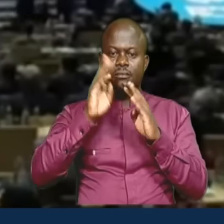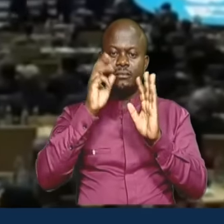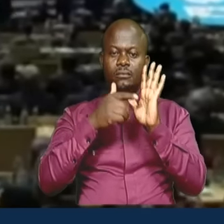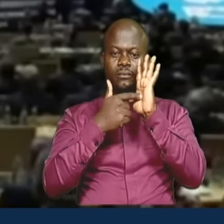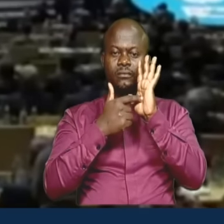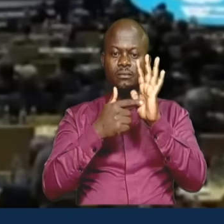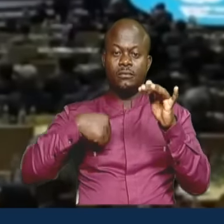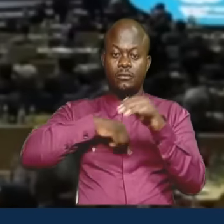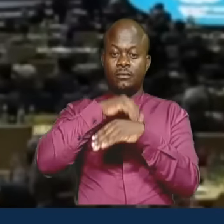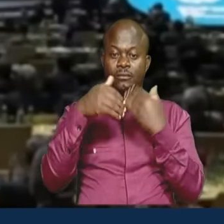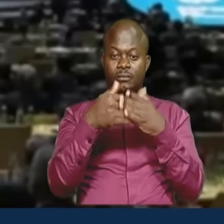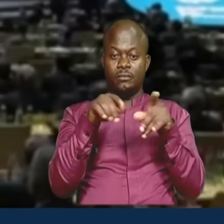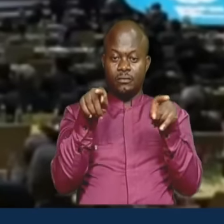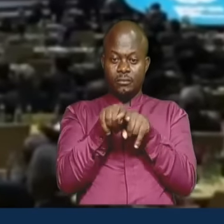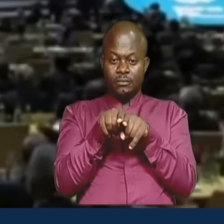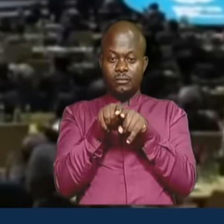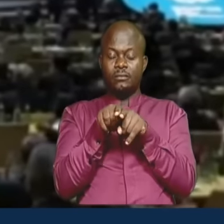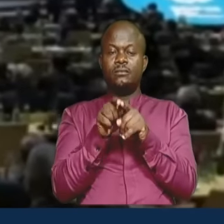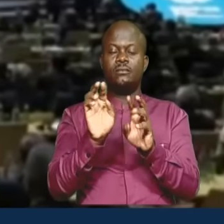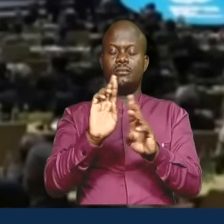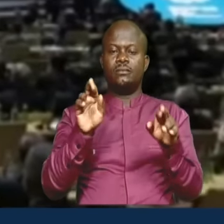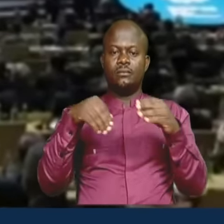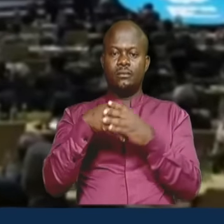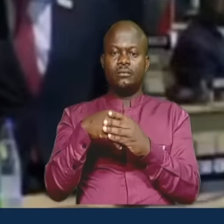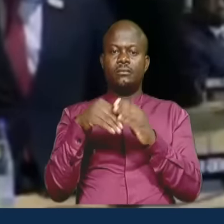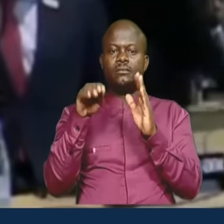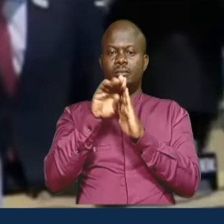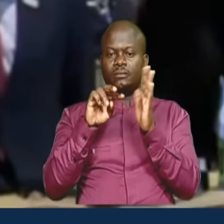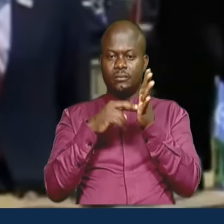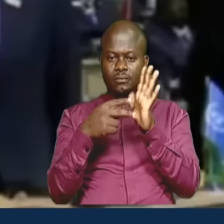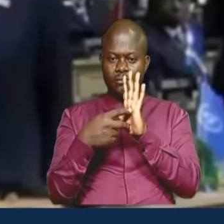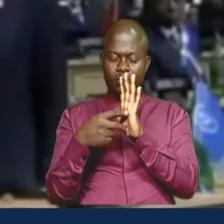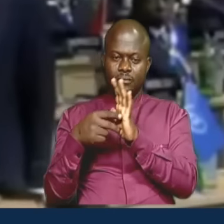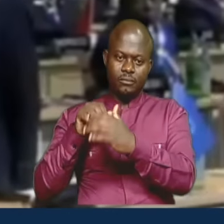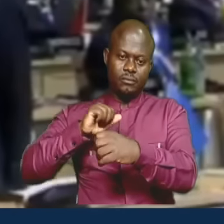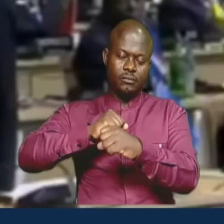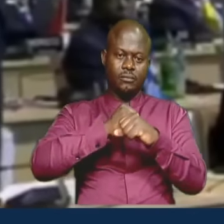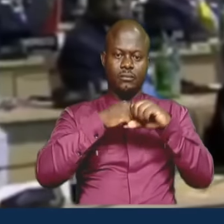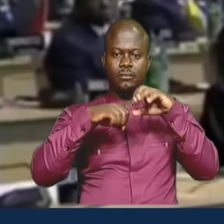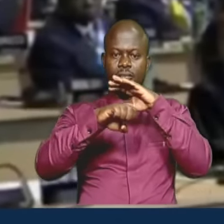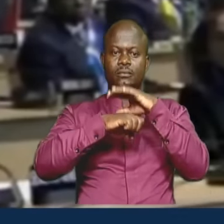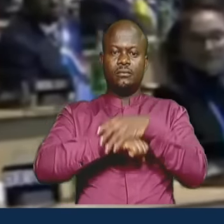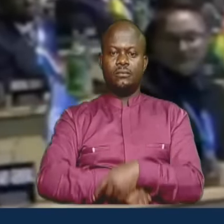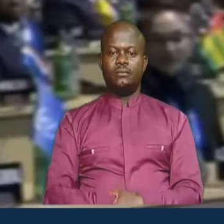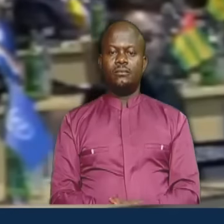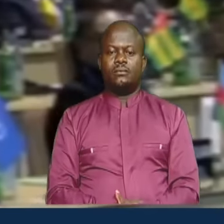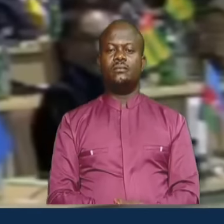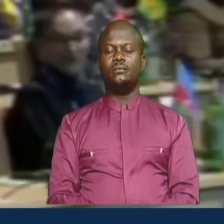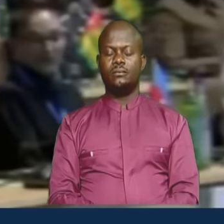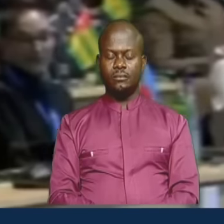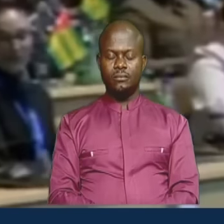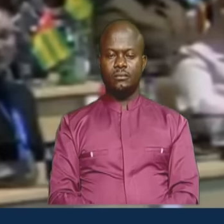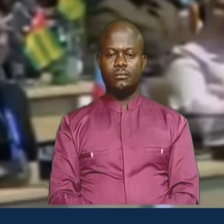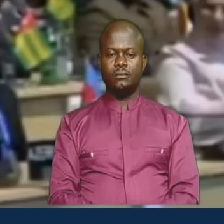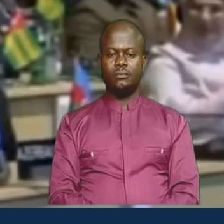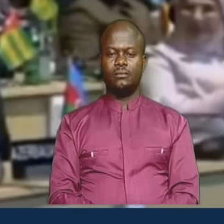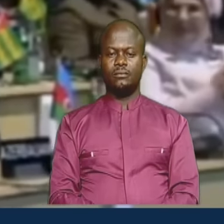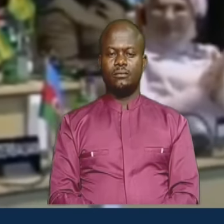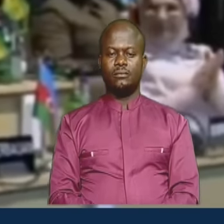ruhagaze nk'igihugu cyiteguye gushorwamo imari mu mishinga ibungabunga ibidukikije. Adams Kwizera, Televiziyo Rwanda.